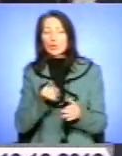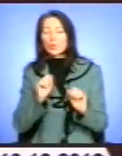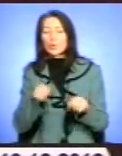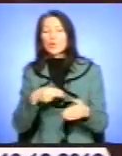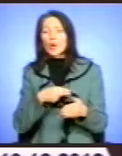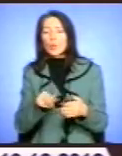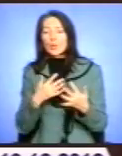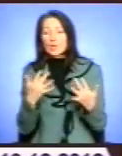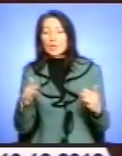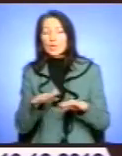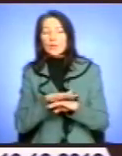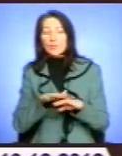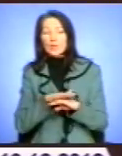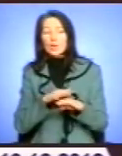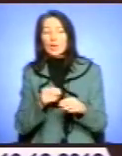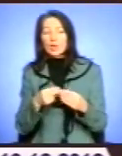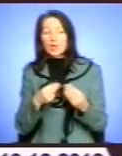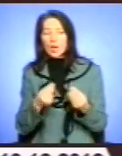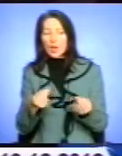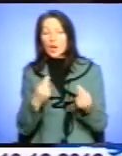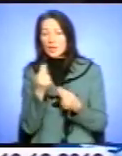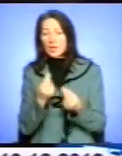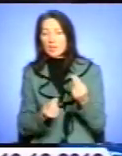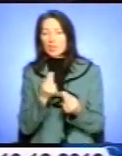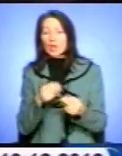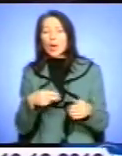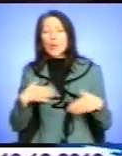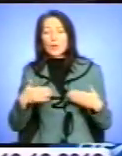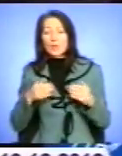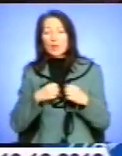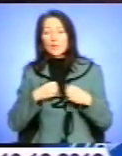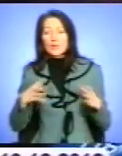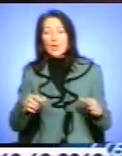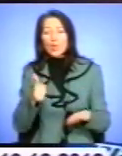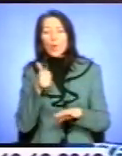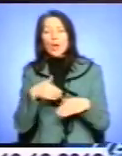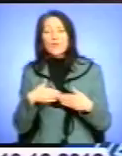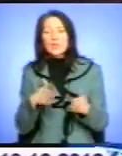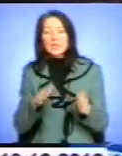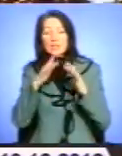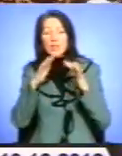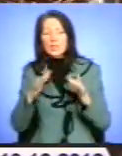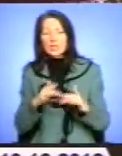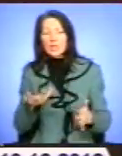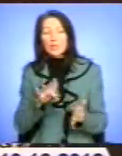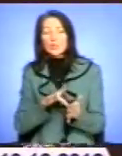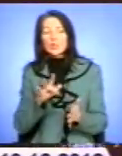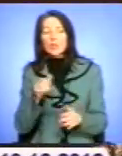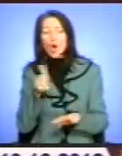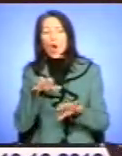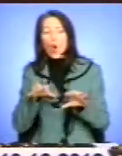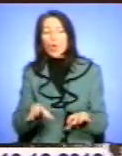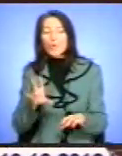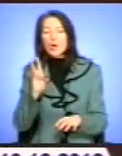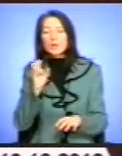різноманітні аксесуари та іграшки. Привітав тернополян зі святом відкриття ялинки міський голова Тернополя Сергій Надал. Він зауважив, що